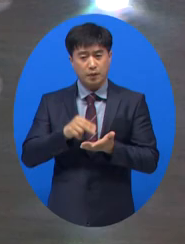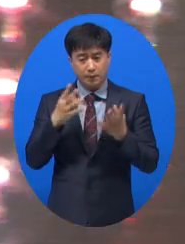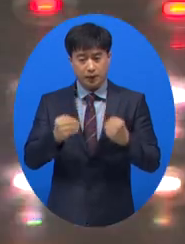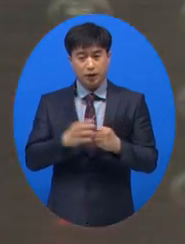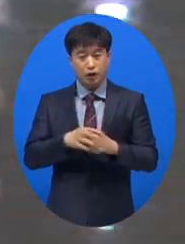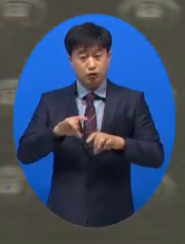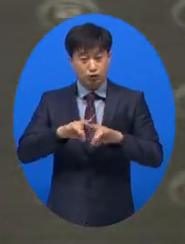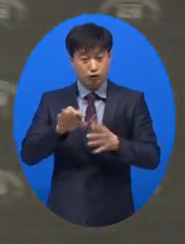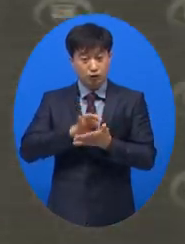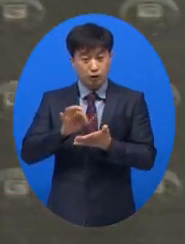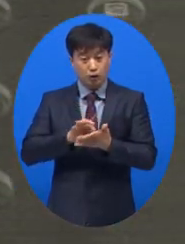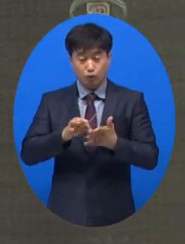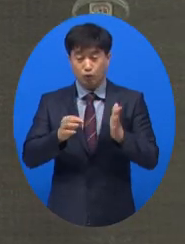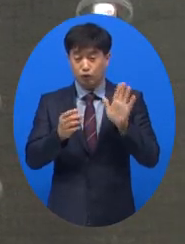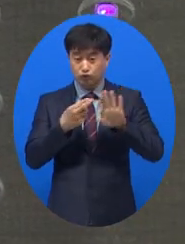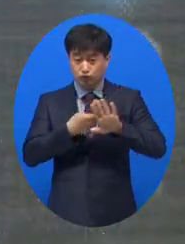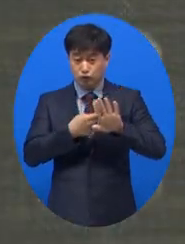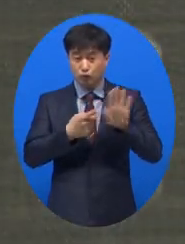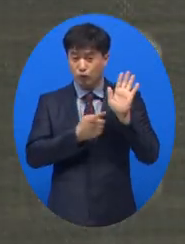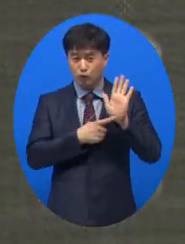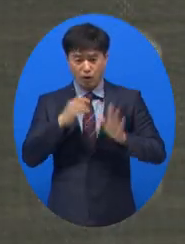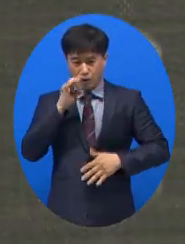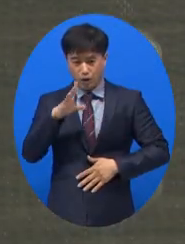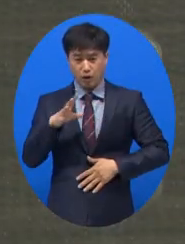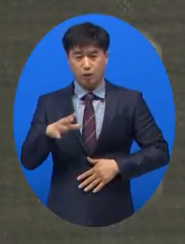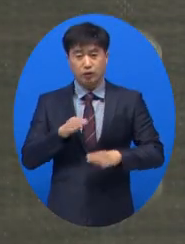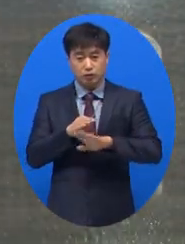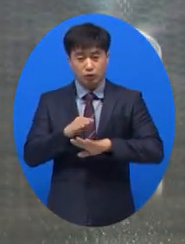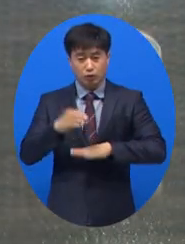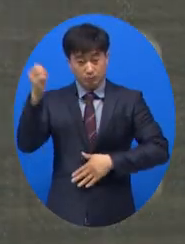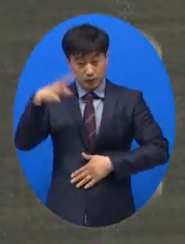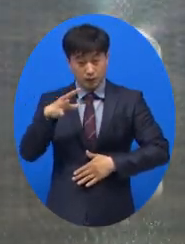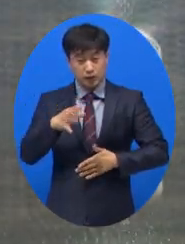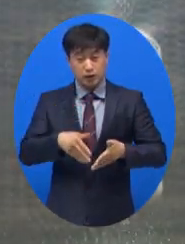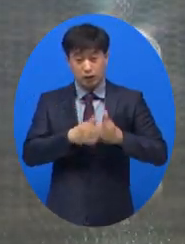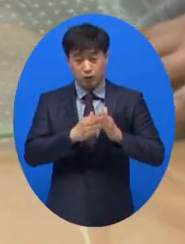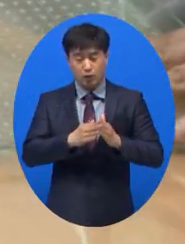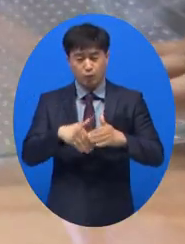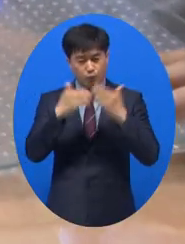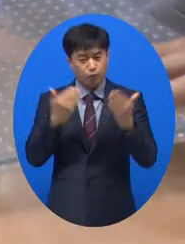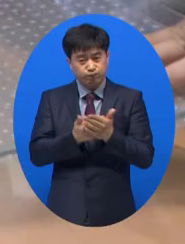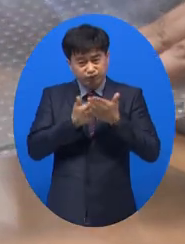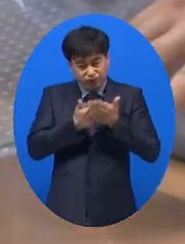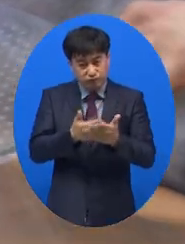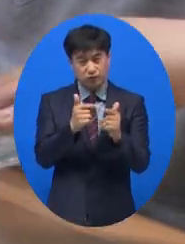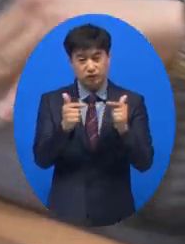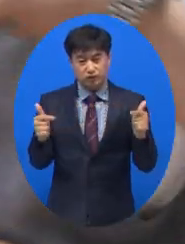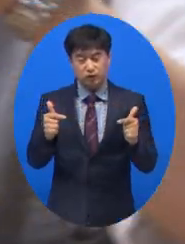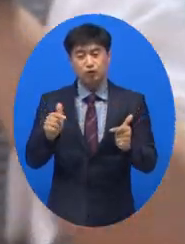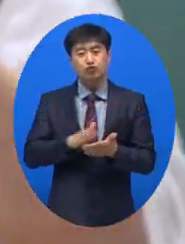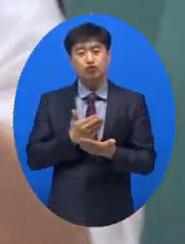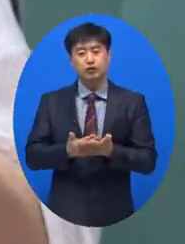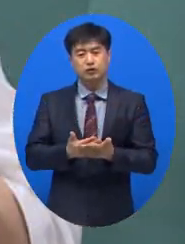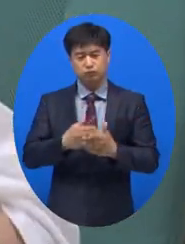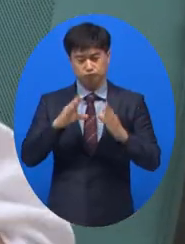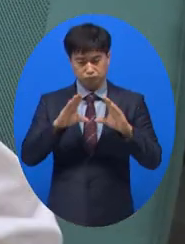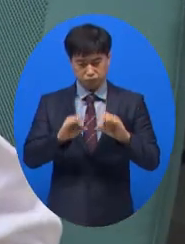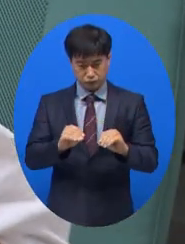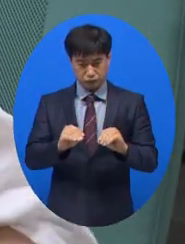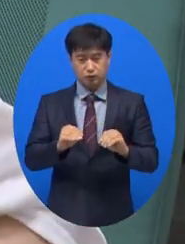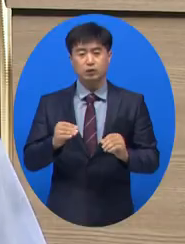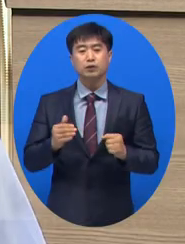전기를 활용한 버스비 찬 광물을 할 수 없고 자동차의 등 와 를 설치하거나 총 중량이 증가는 튜닝도 금 수도 있기